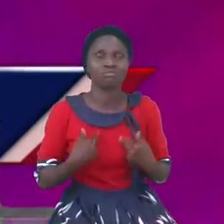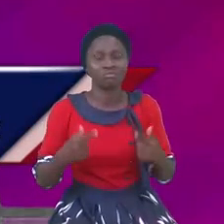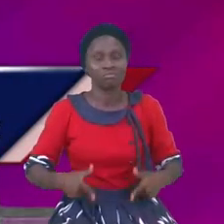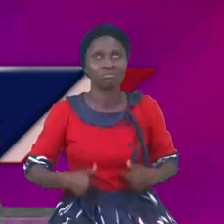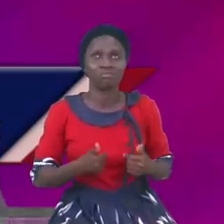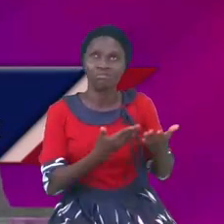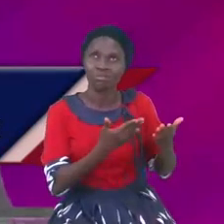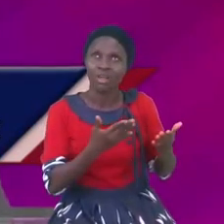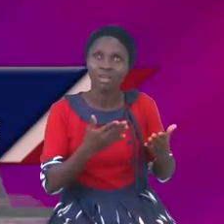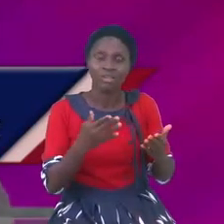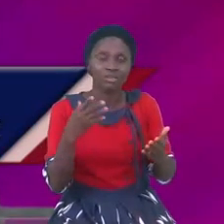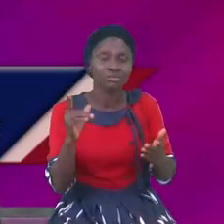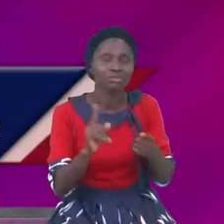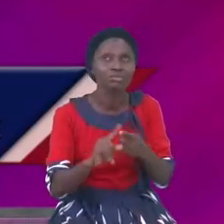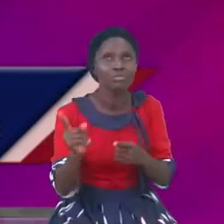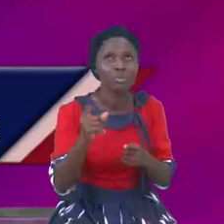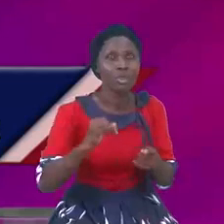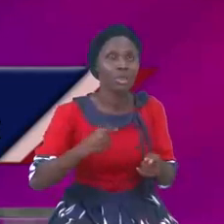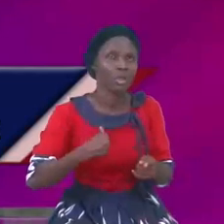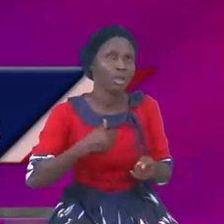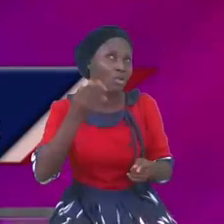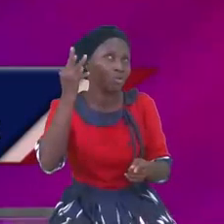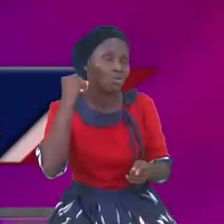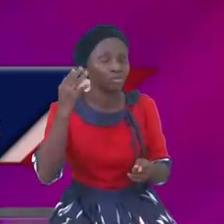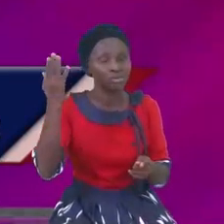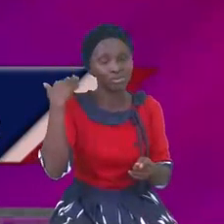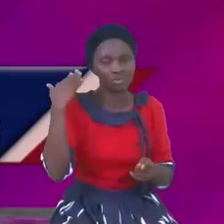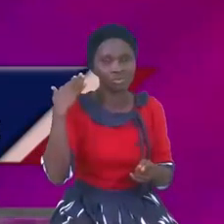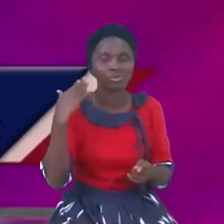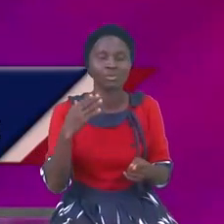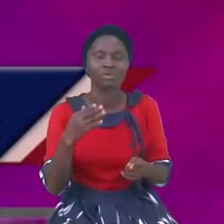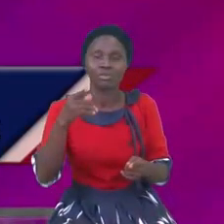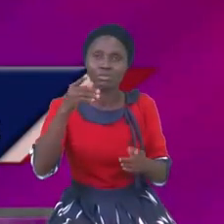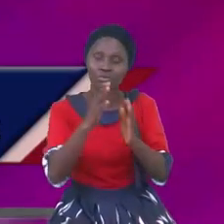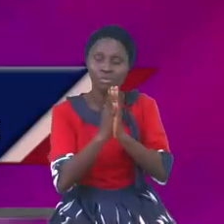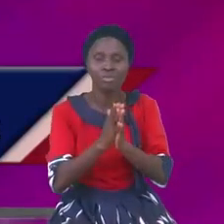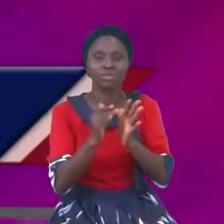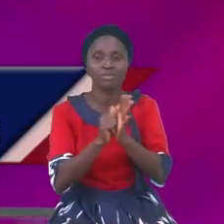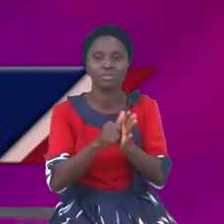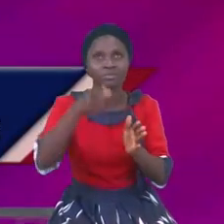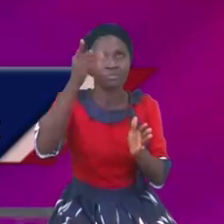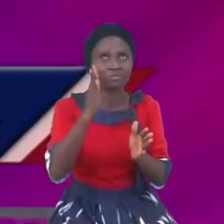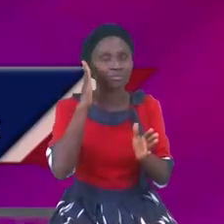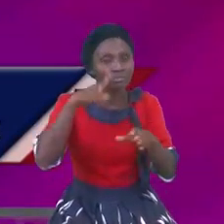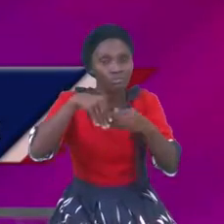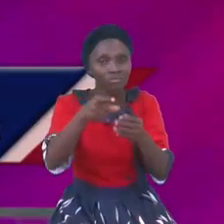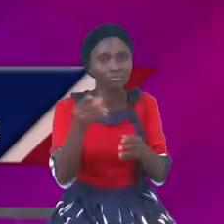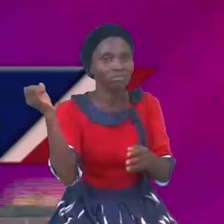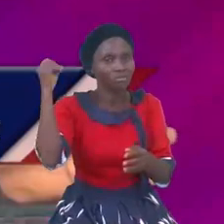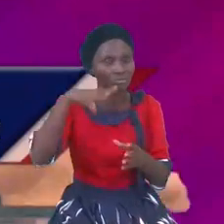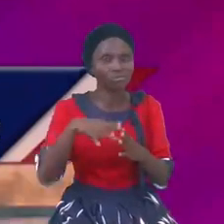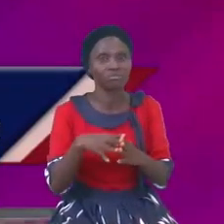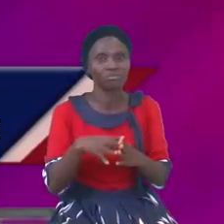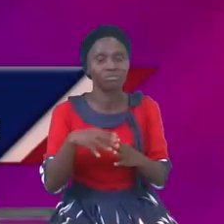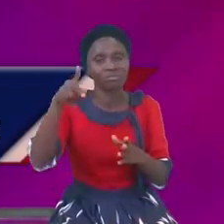lumière. Et ils étaient prêts même à soumettre leur vie pour la parole qu'ils avaient entendue. Paul ne voulait